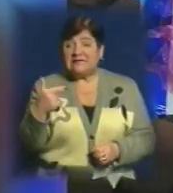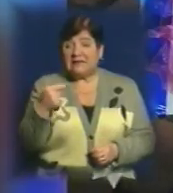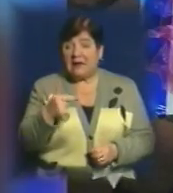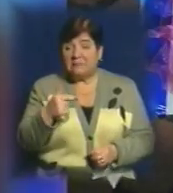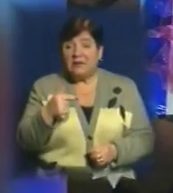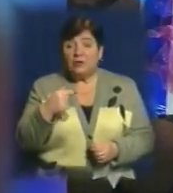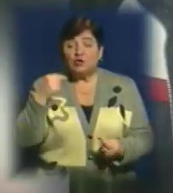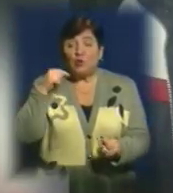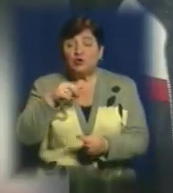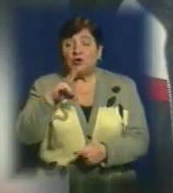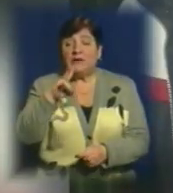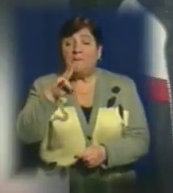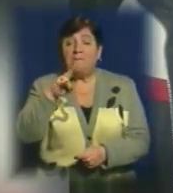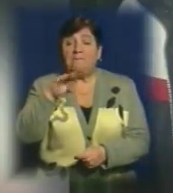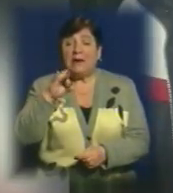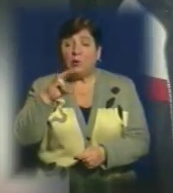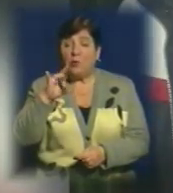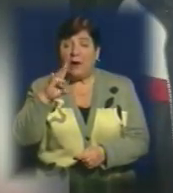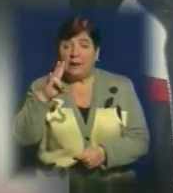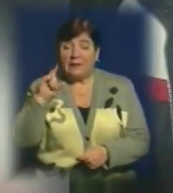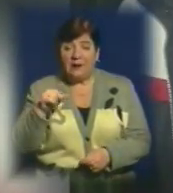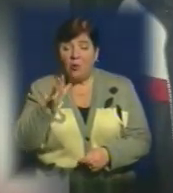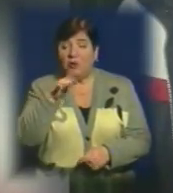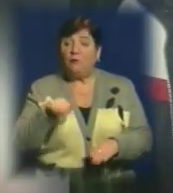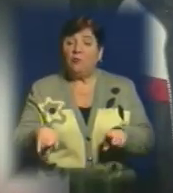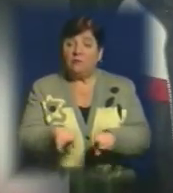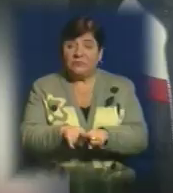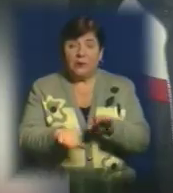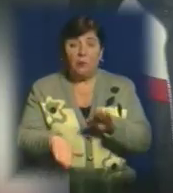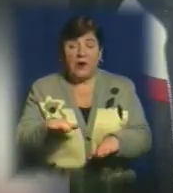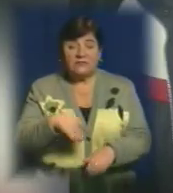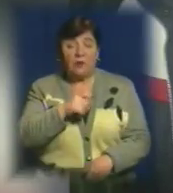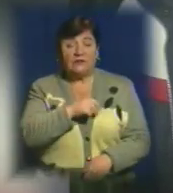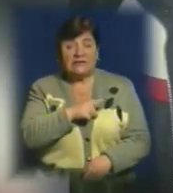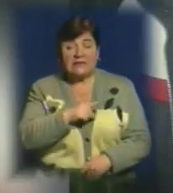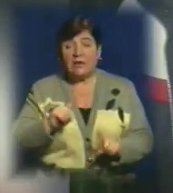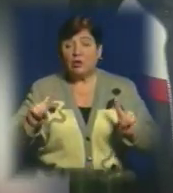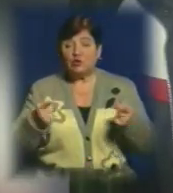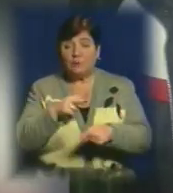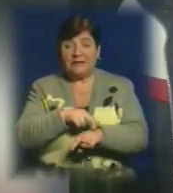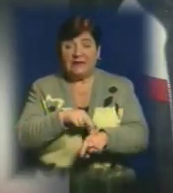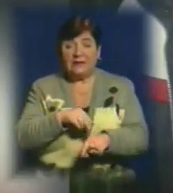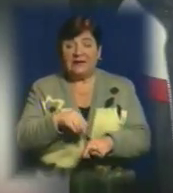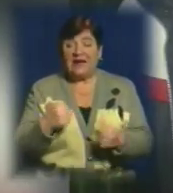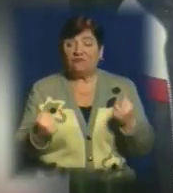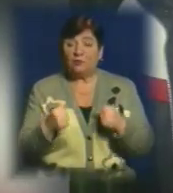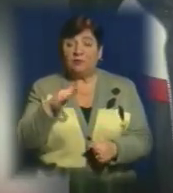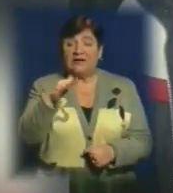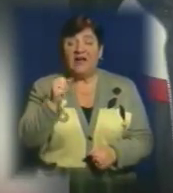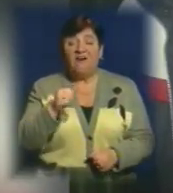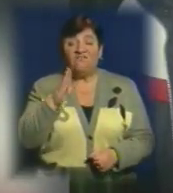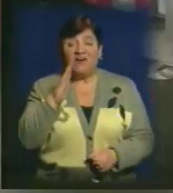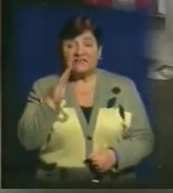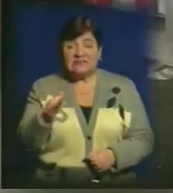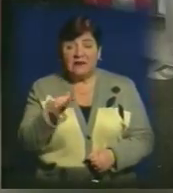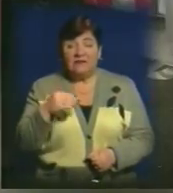на марихуану. Схожа подія сталася у той самий час у Мукачеві. На вулиці Одеській патрульні зупинили автомобіль ВАЗ. Водій під час розмови з